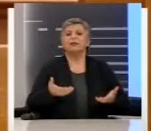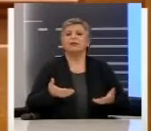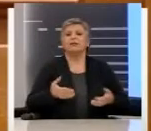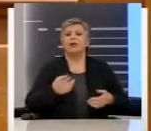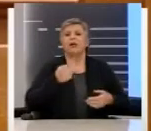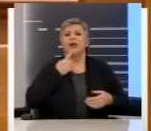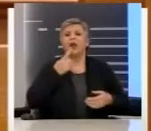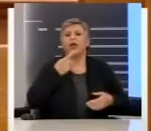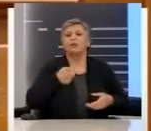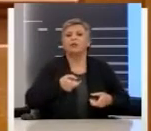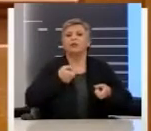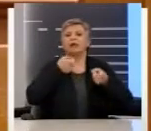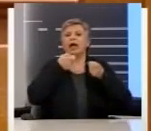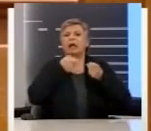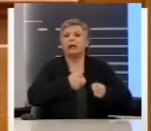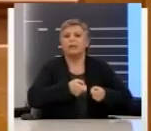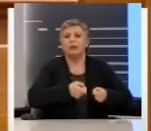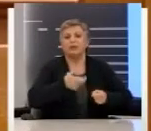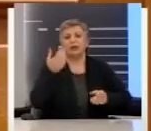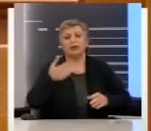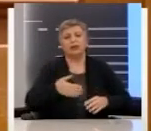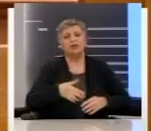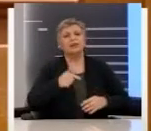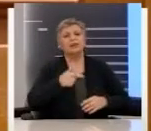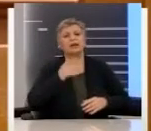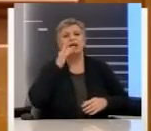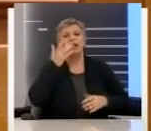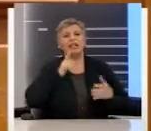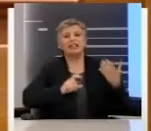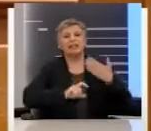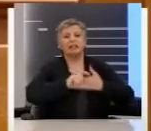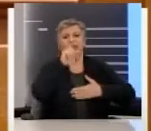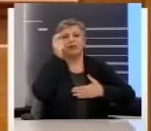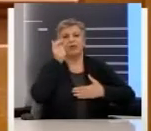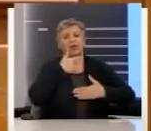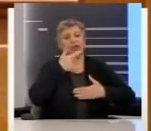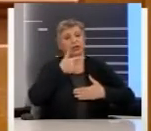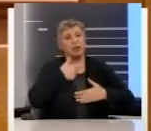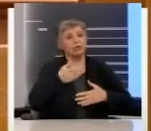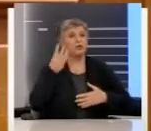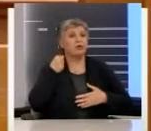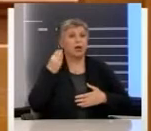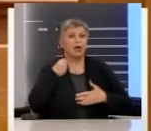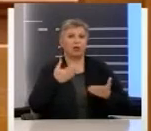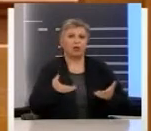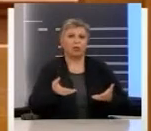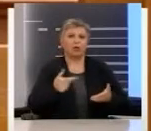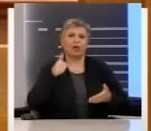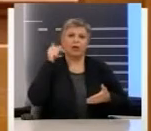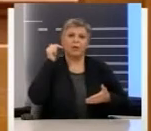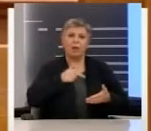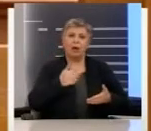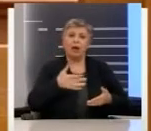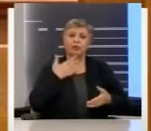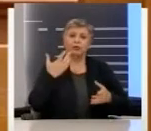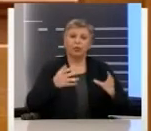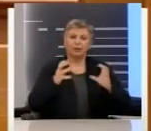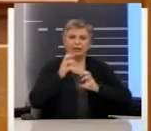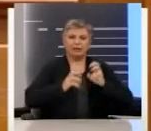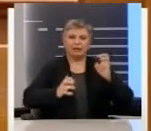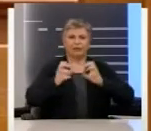στους δολοφόνους της Χρυσής Αυγής. Μόνο αυτό κάνουμε με όλη αυτή την αθλειότητα